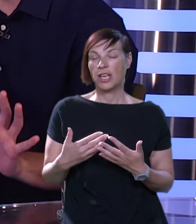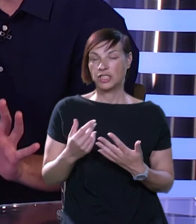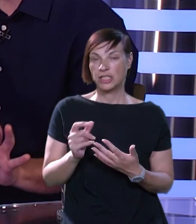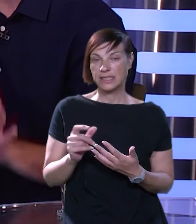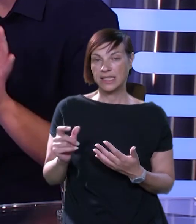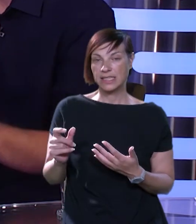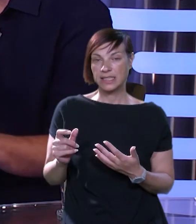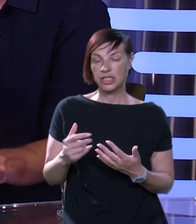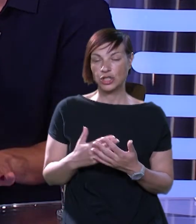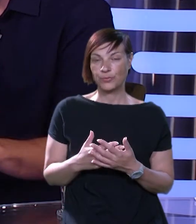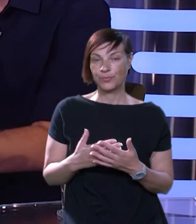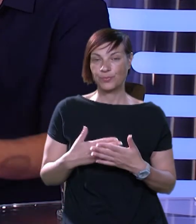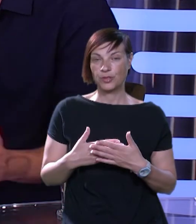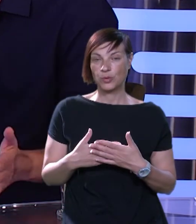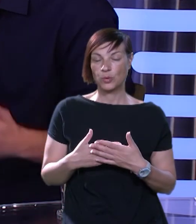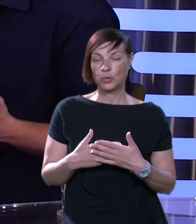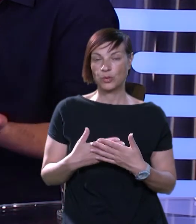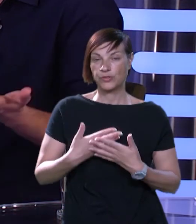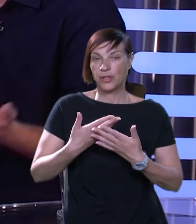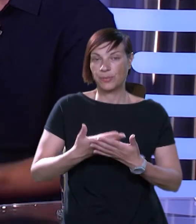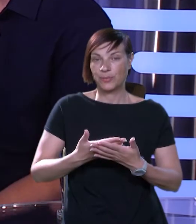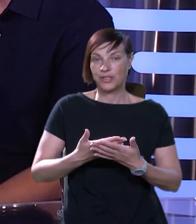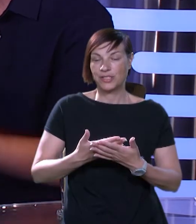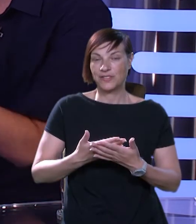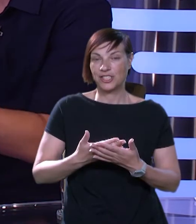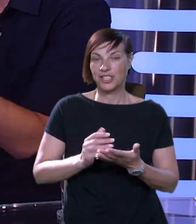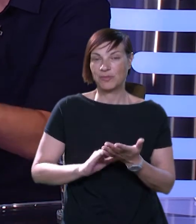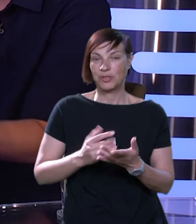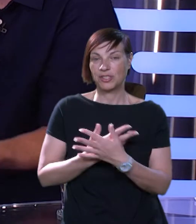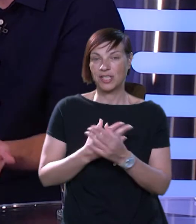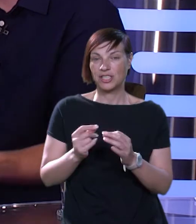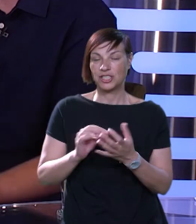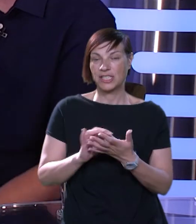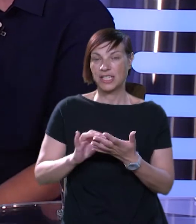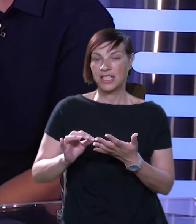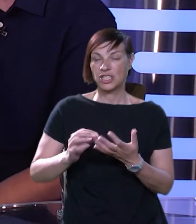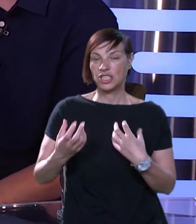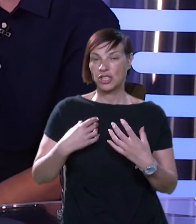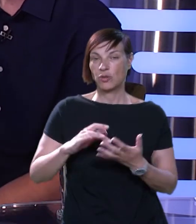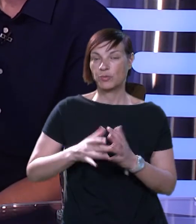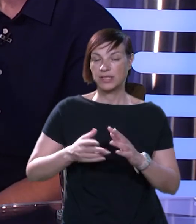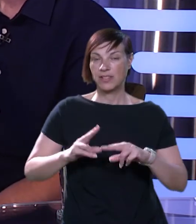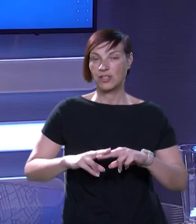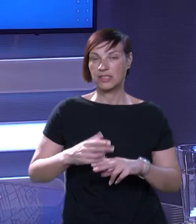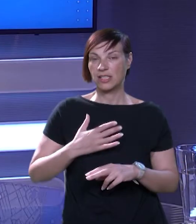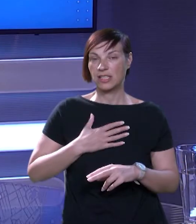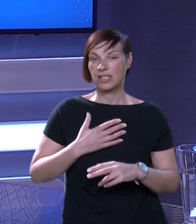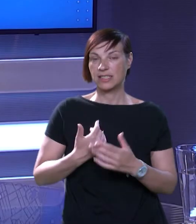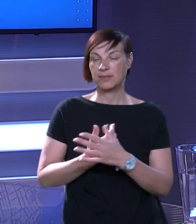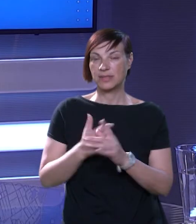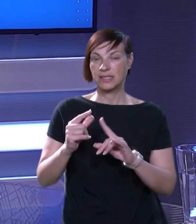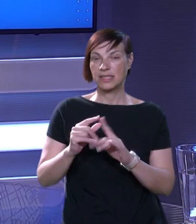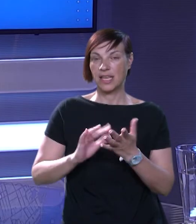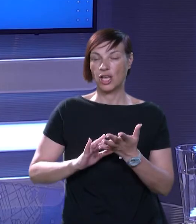ti barem taj dio da. Uz tvoje posvećenje i montaži i režiji i glumi i svemu ostalom? Pa gledaj, ja sam sa Zdenkom